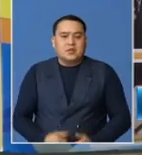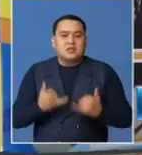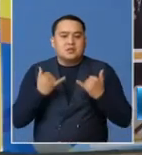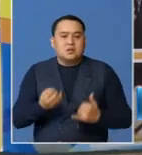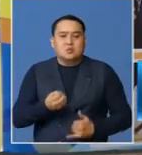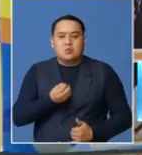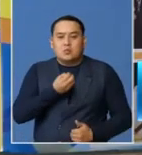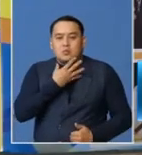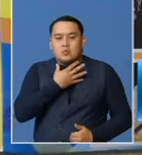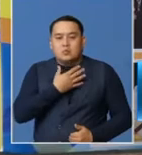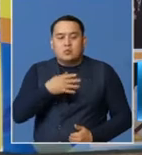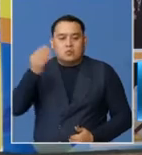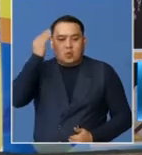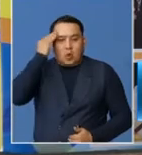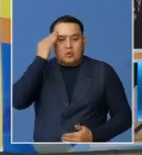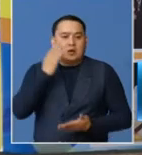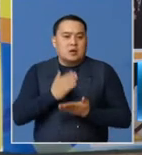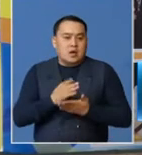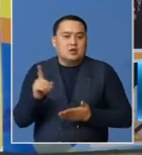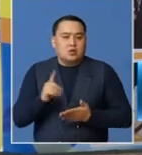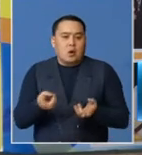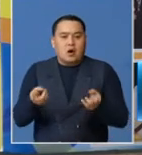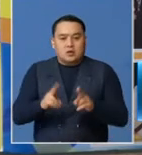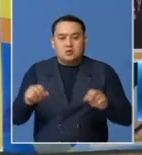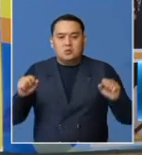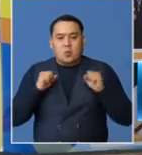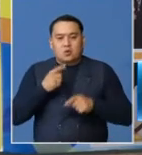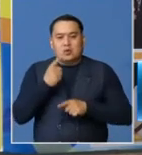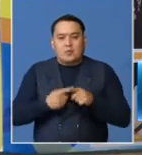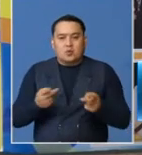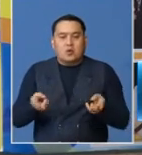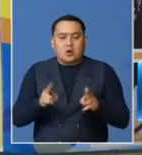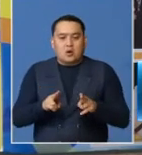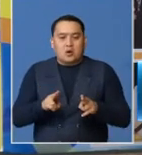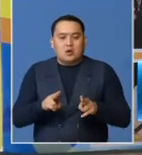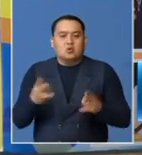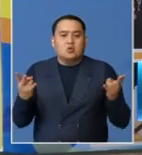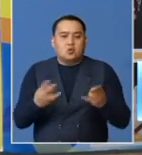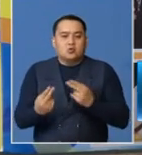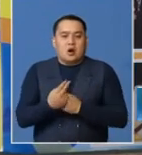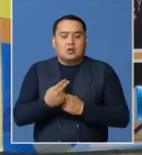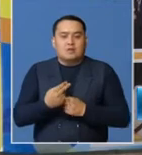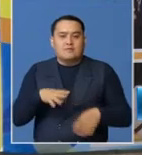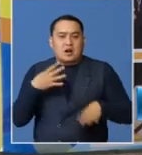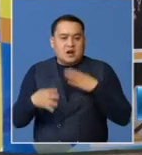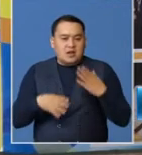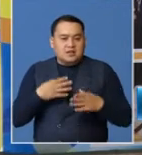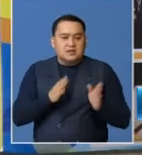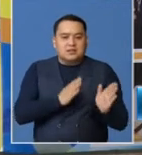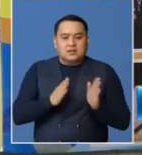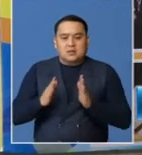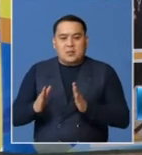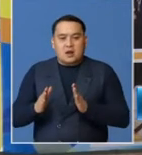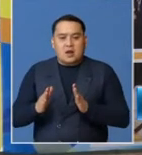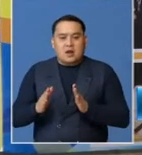Сейчас много талантливых ребят, но немало и тех, кто бросает спорт на полпути. Поэтому ребятам нужно научиться вырабатывать в себе дисциплину.